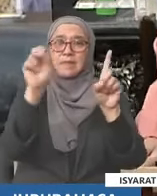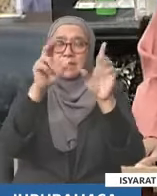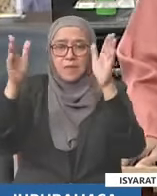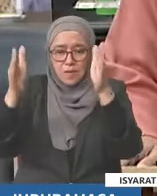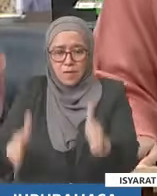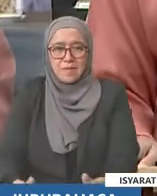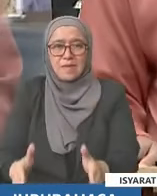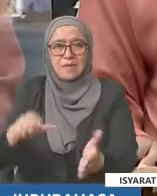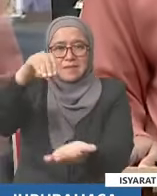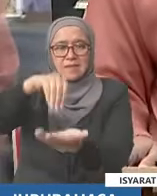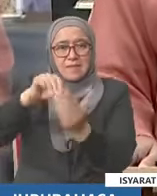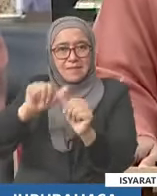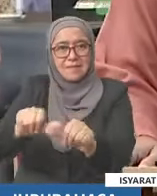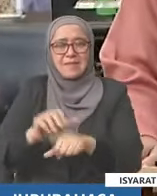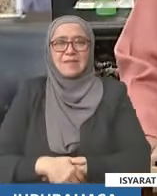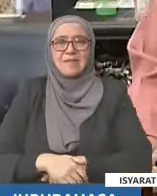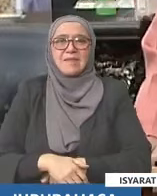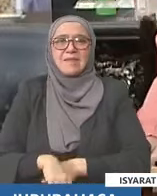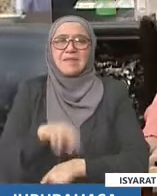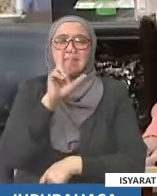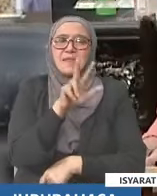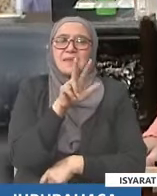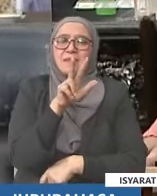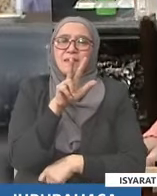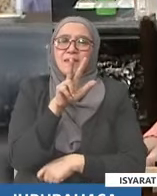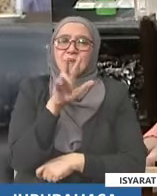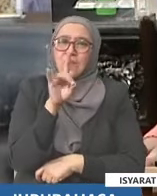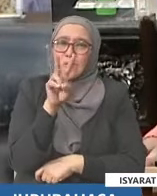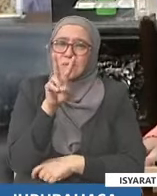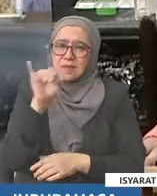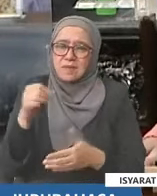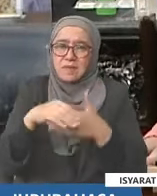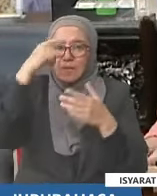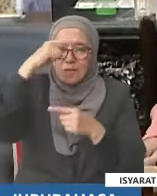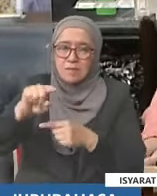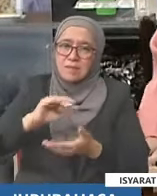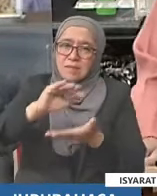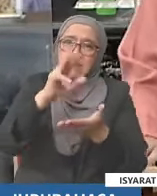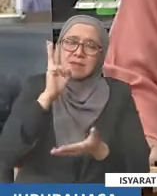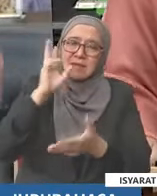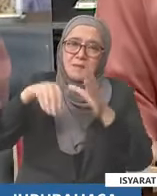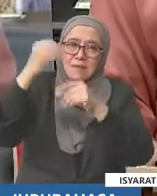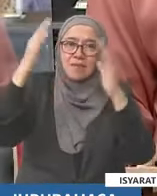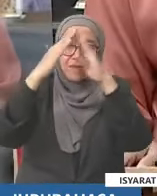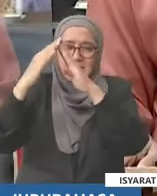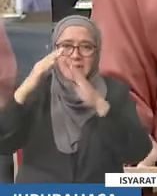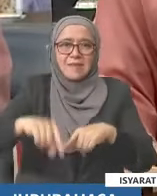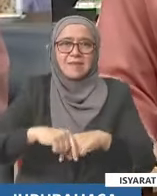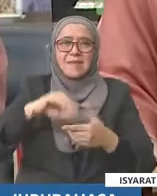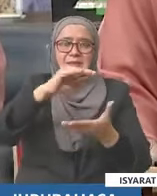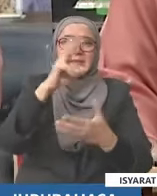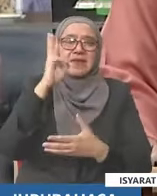setempat kedua 382 juta lengket bagi bekalan air 2 Banda dan bakalan authentic dengan sasaran